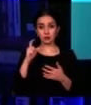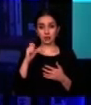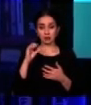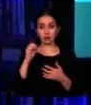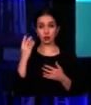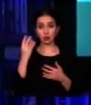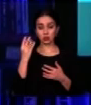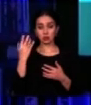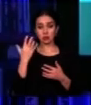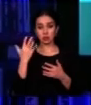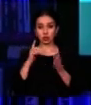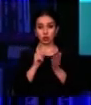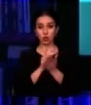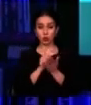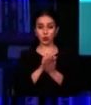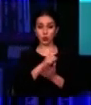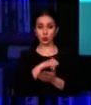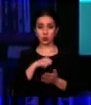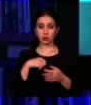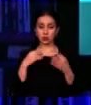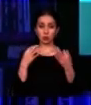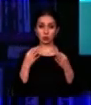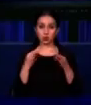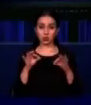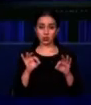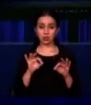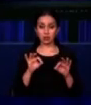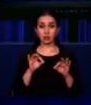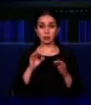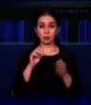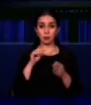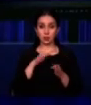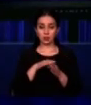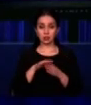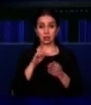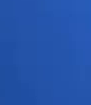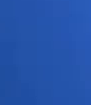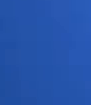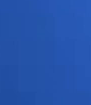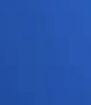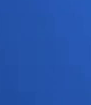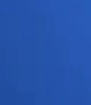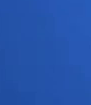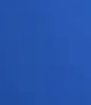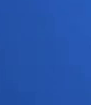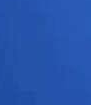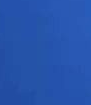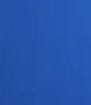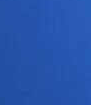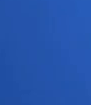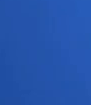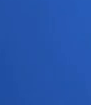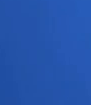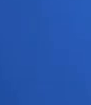4-5 topshiriqlarni mustaqil bajarasizlar. Darsimiz tugadi. E'tiboringiz uchun rahmat.